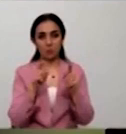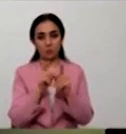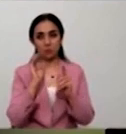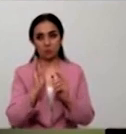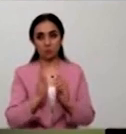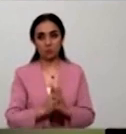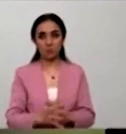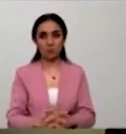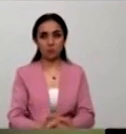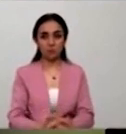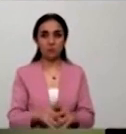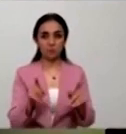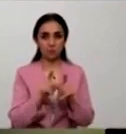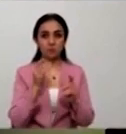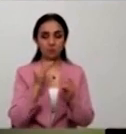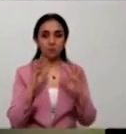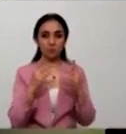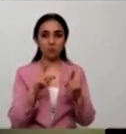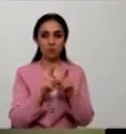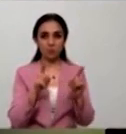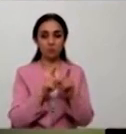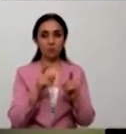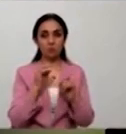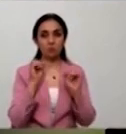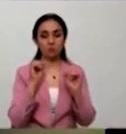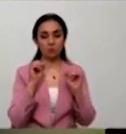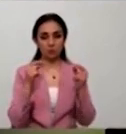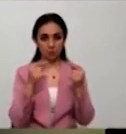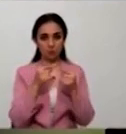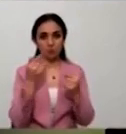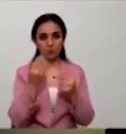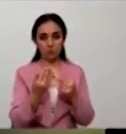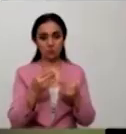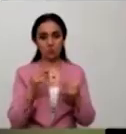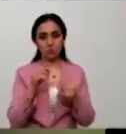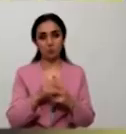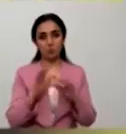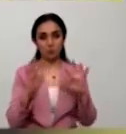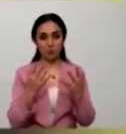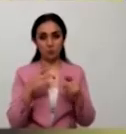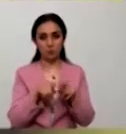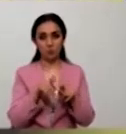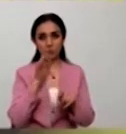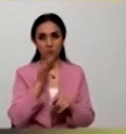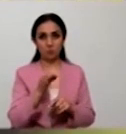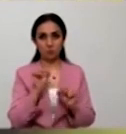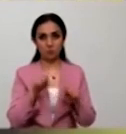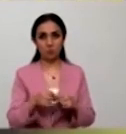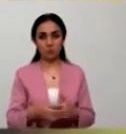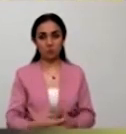kirib keladi. Bu ham, bu hodisamiz ham, demak, muqarrar hodisaga misol bo'ladi.